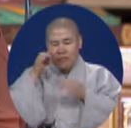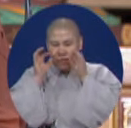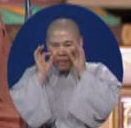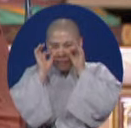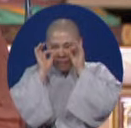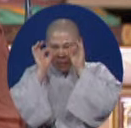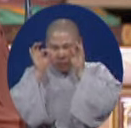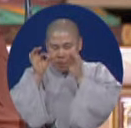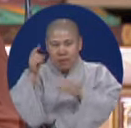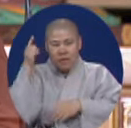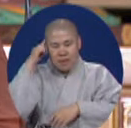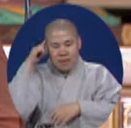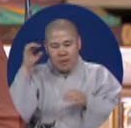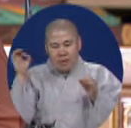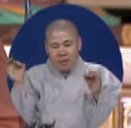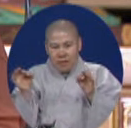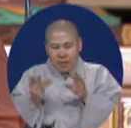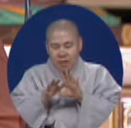보겠다라는 생각이 없어져 버려요.